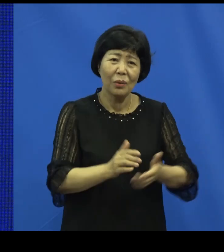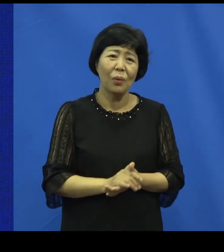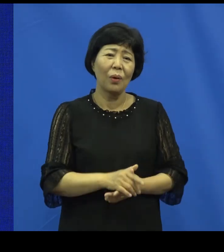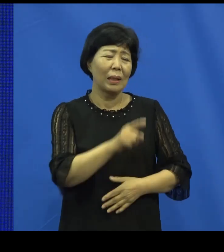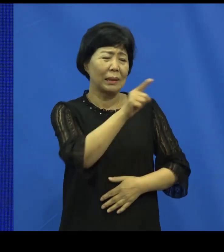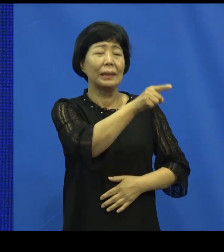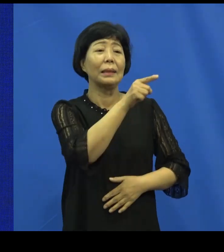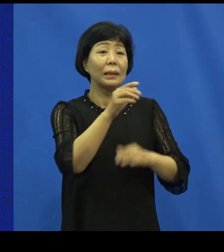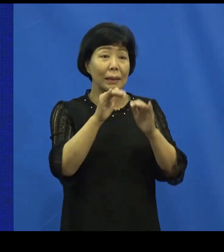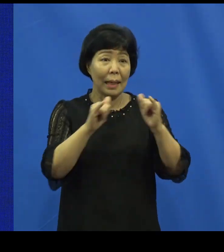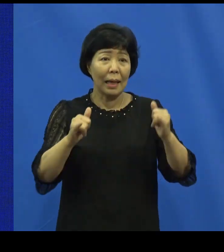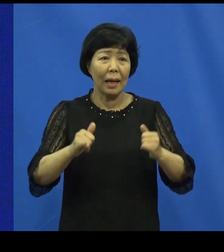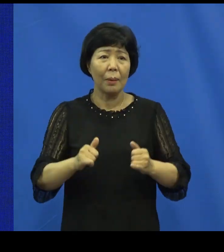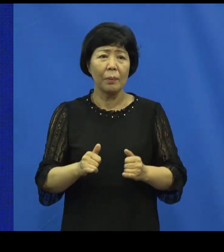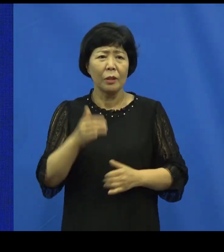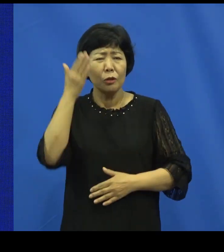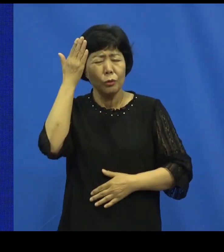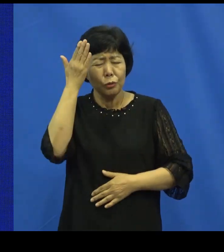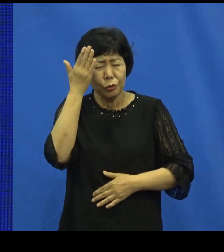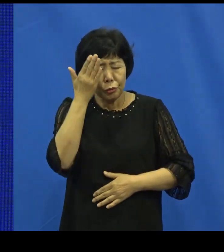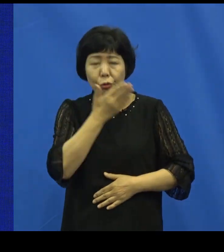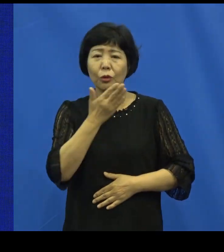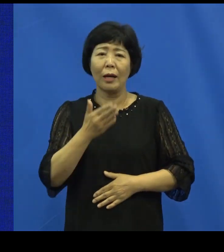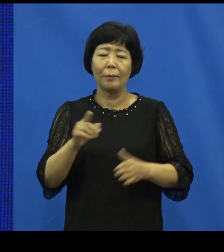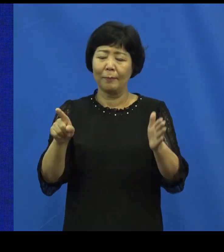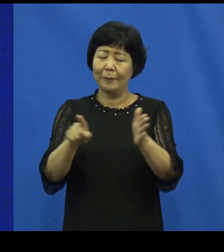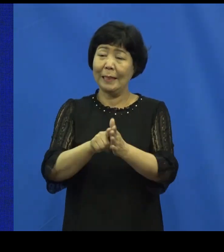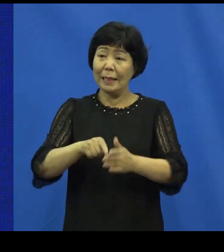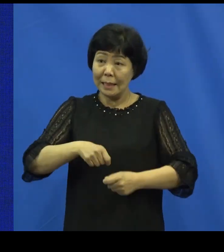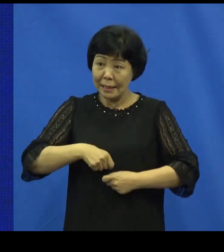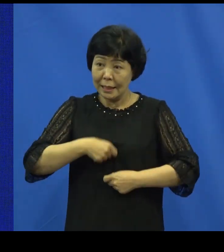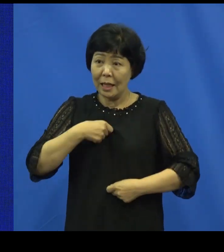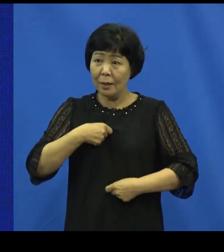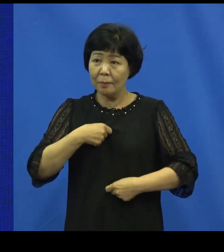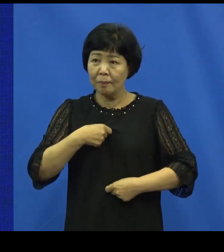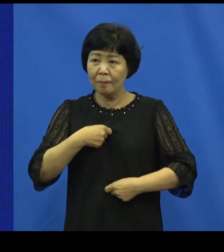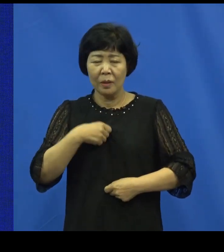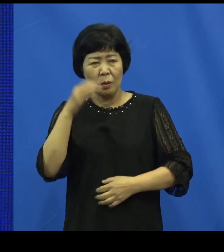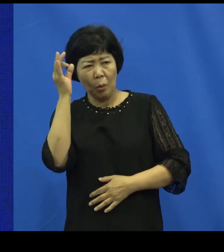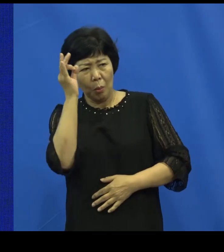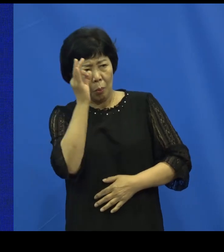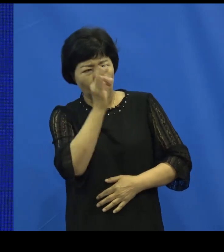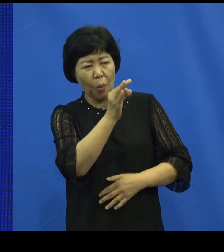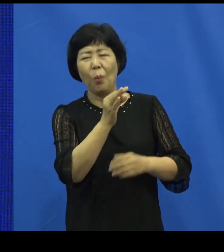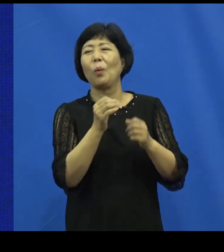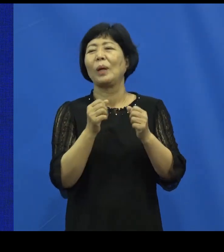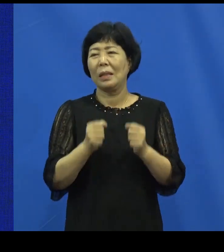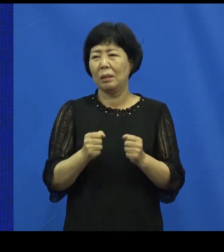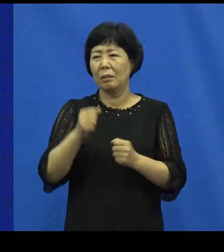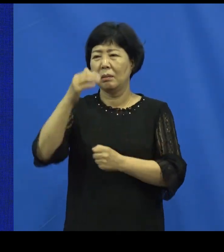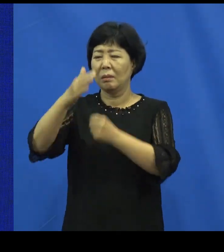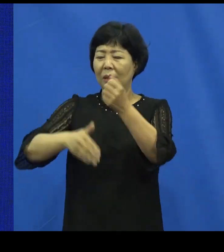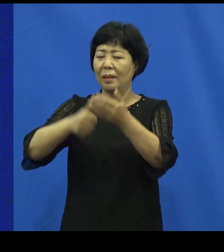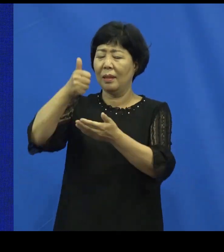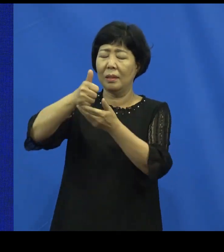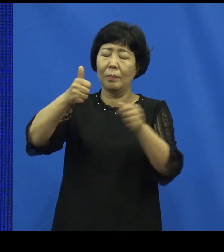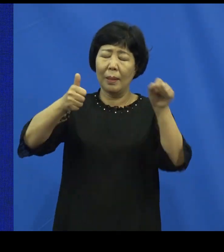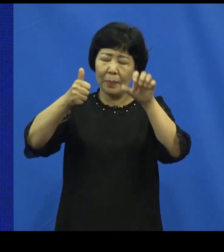그분의 순결함을 보는 거예요. 그분의 신실함을 보는 겁니다. 하나님 앞에서 언제나 정직하고 깨끗한